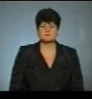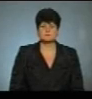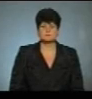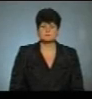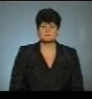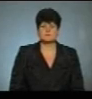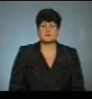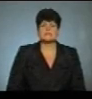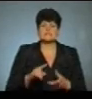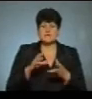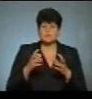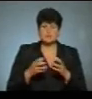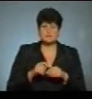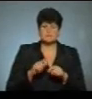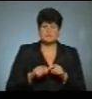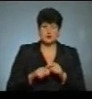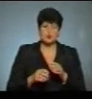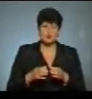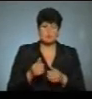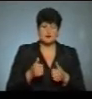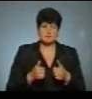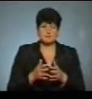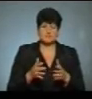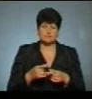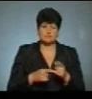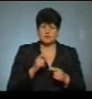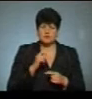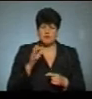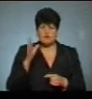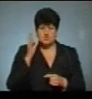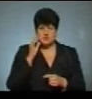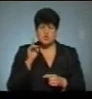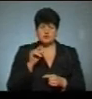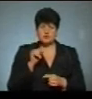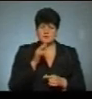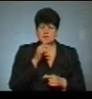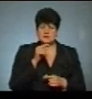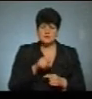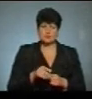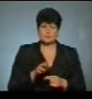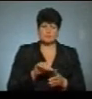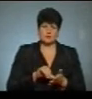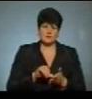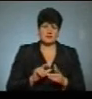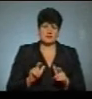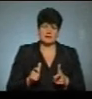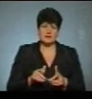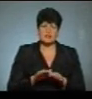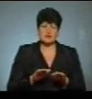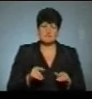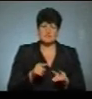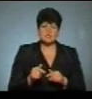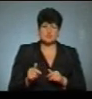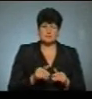За результатами дослідження групи «Рейтинг», більше половини українців вважає, що під час їхнього перебування на карантині рівень їхнього